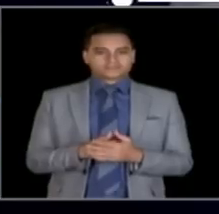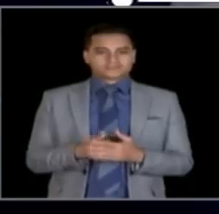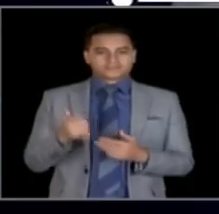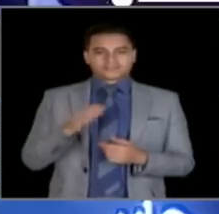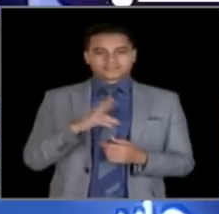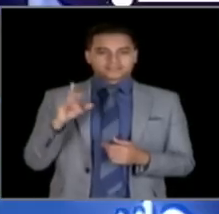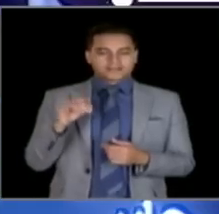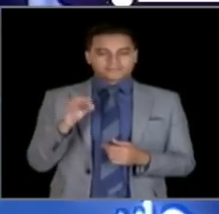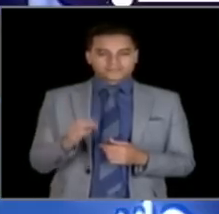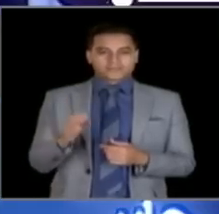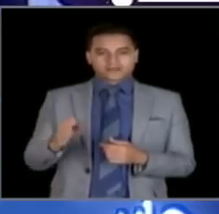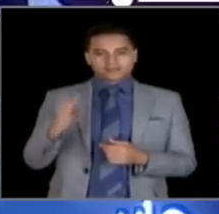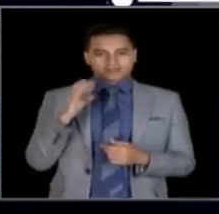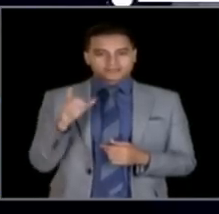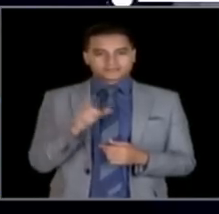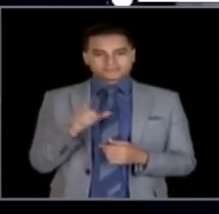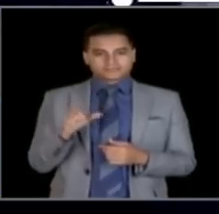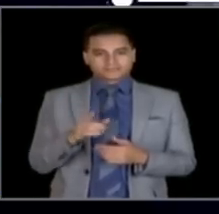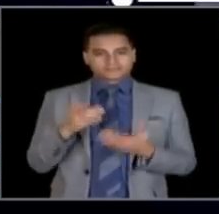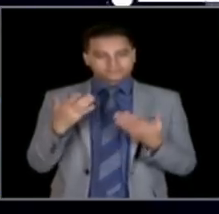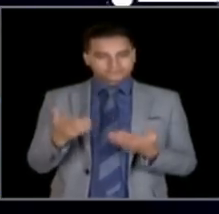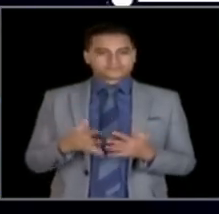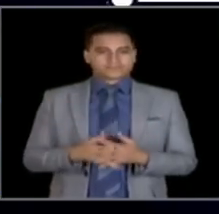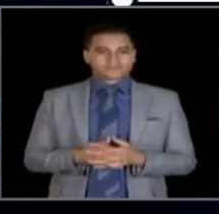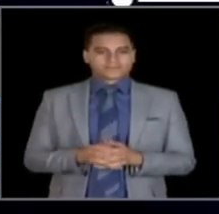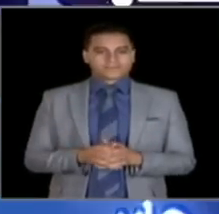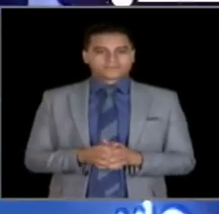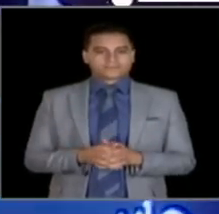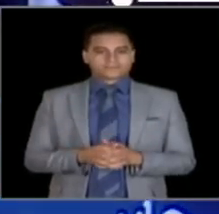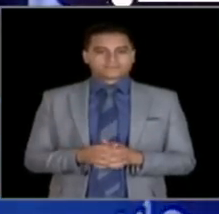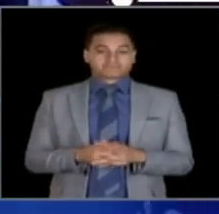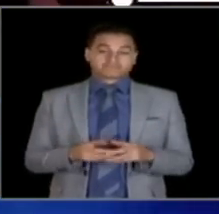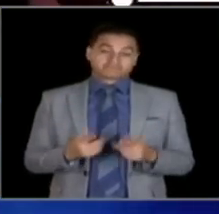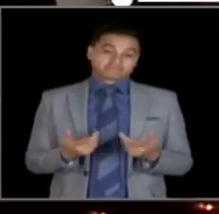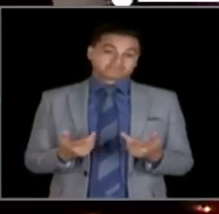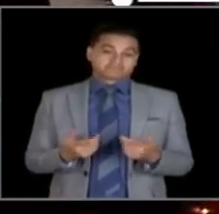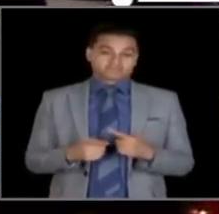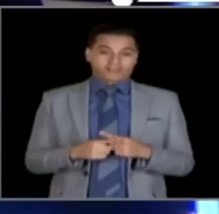اسلام جابر طبعا سعد بن ابي وقاص اجابة خاطئة.